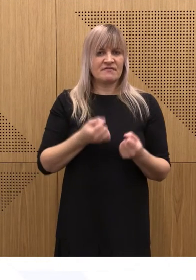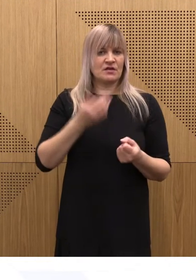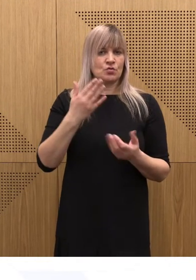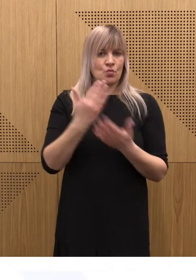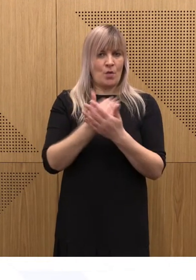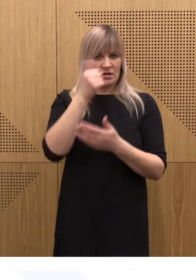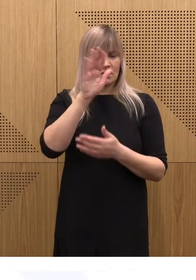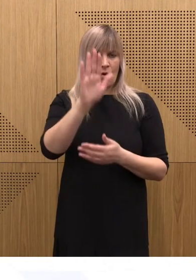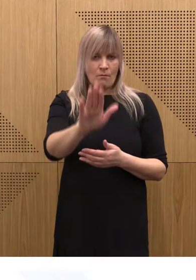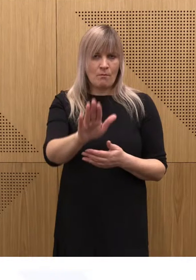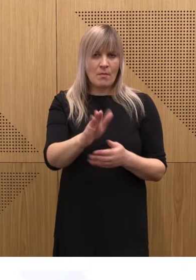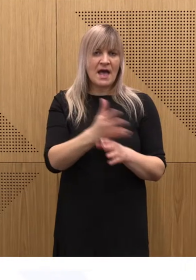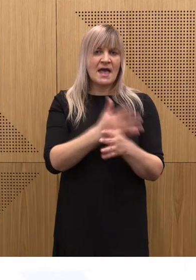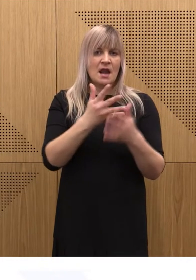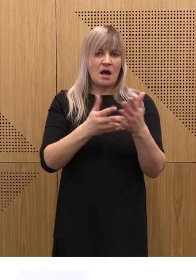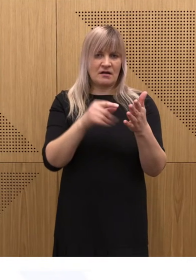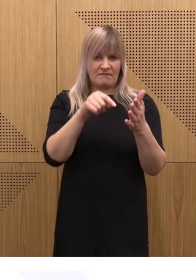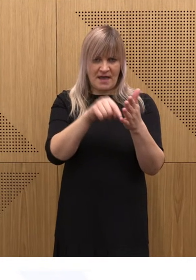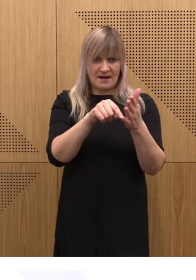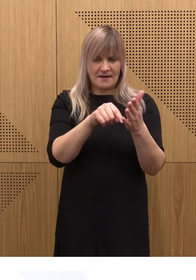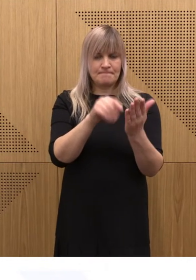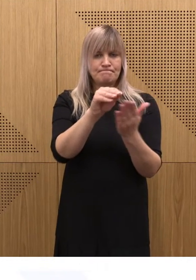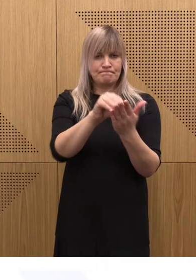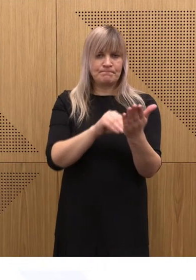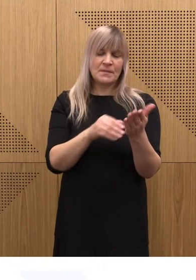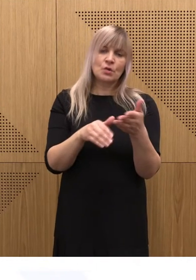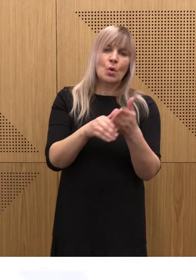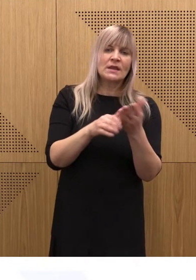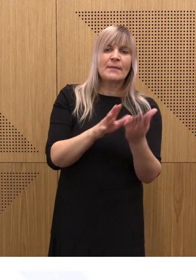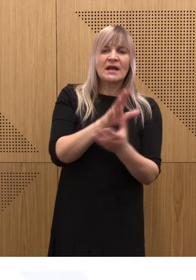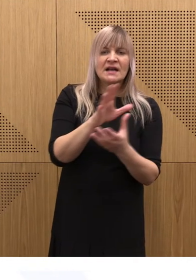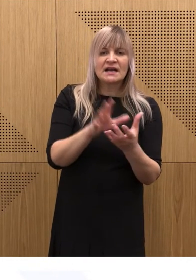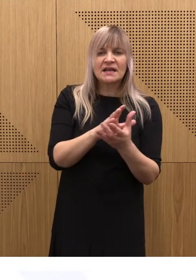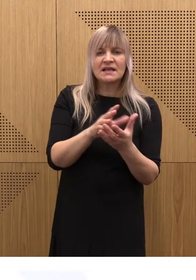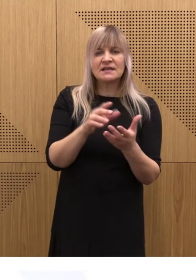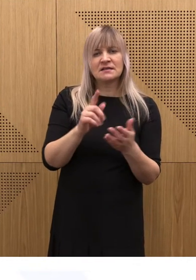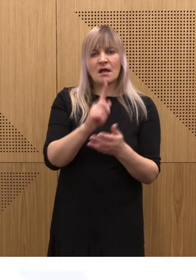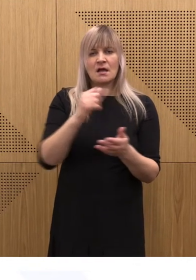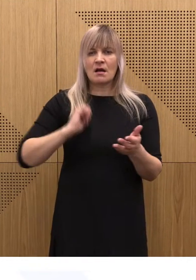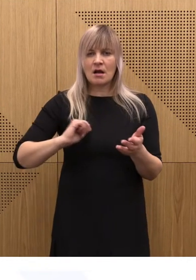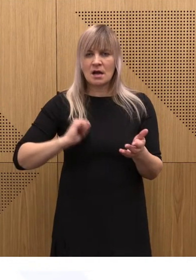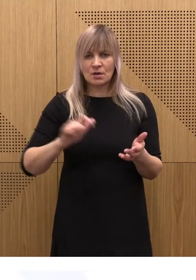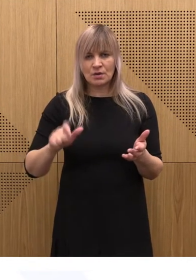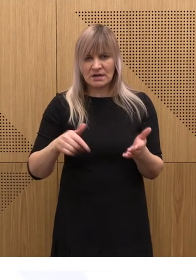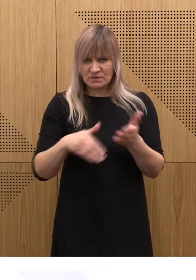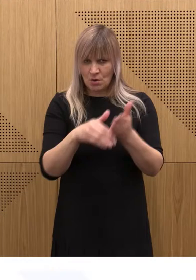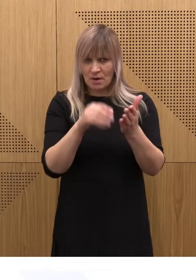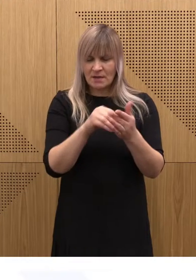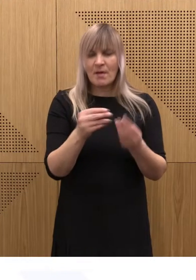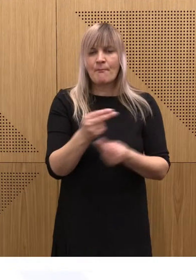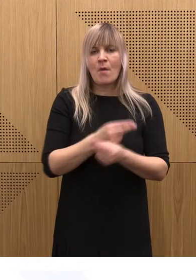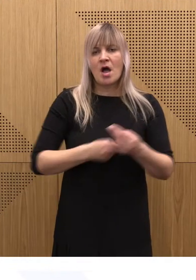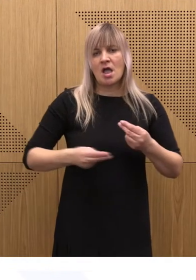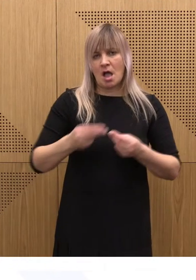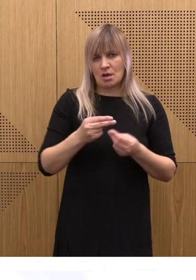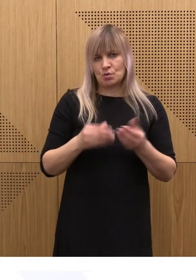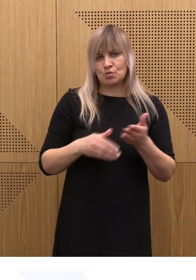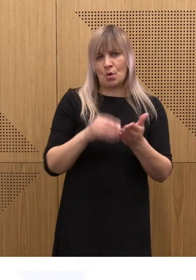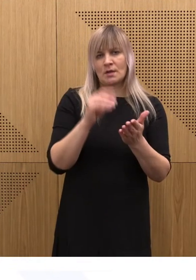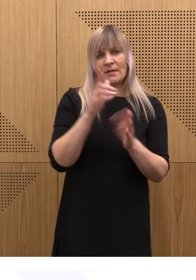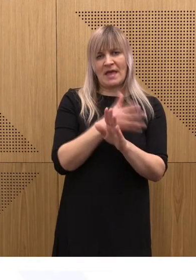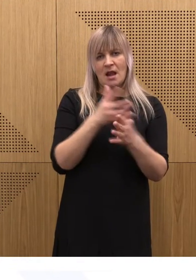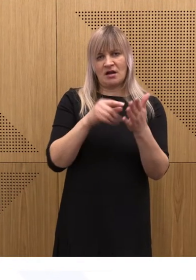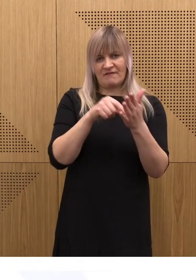eelarvega toetame selle raskele ebakindel ajal nii kriisis räsida saanud inimesi kui ka majandust. Me